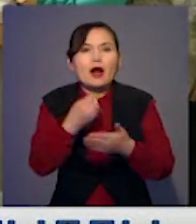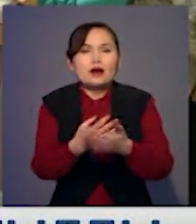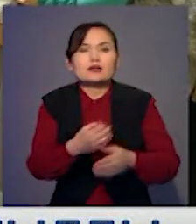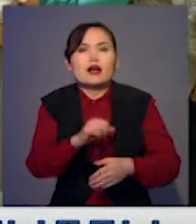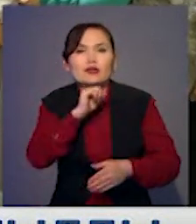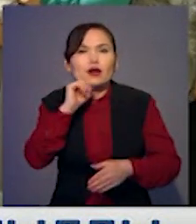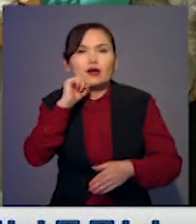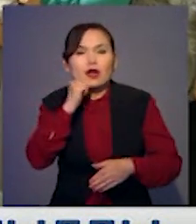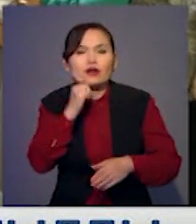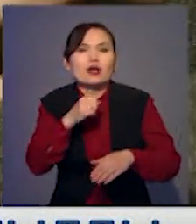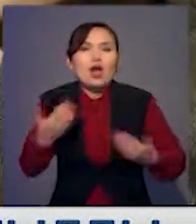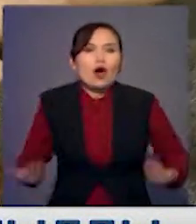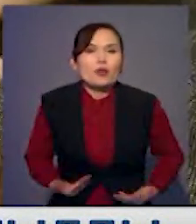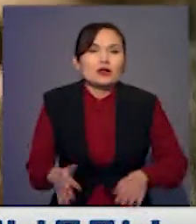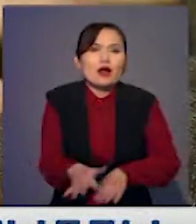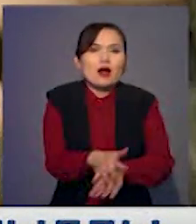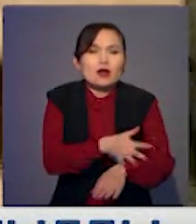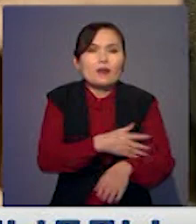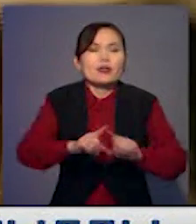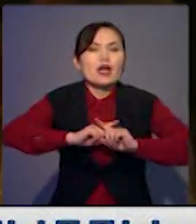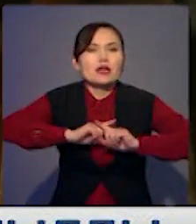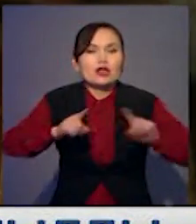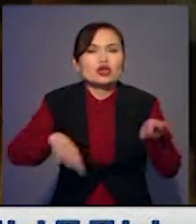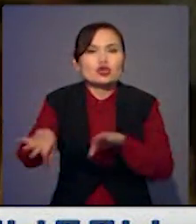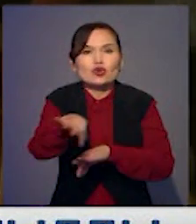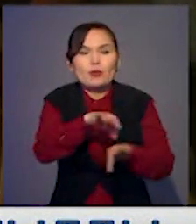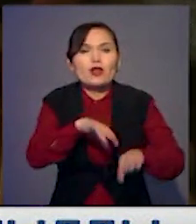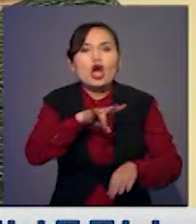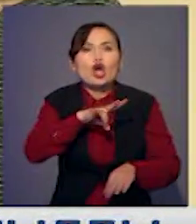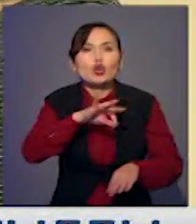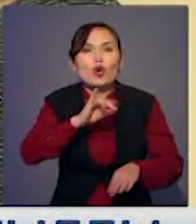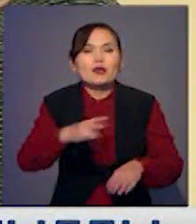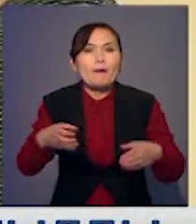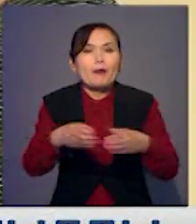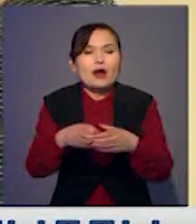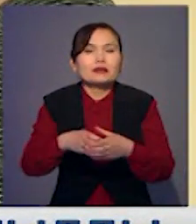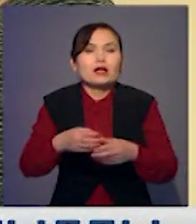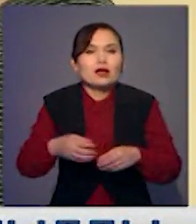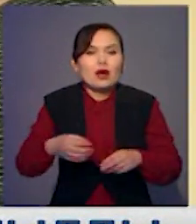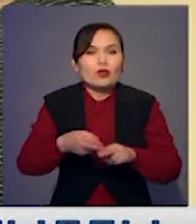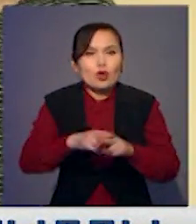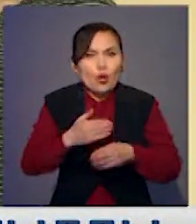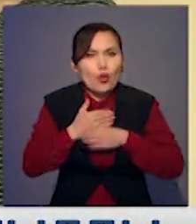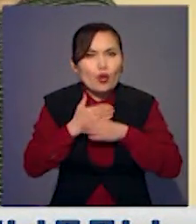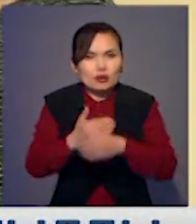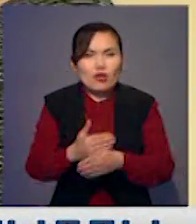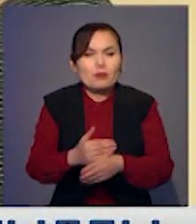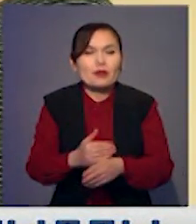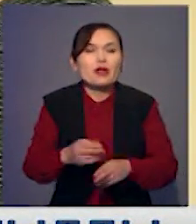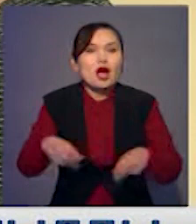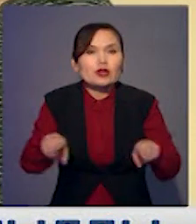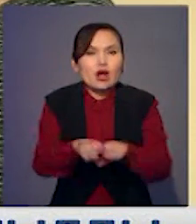өмір жасын ұзартуға бағытталған ерекше жоба Нұр Отан партиясы мен Қазақстан халқы ассамблеясы облыстық филиалының қолдауымен жүзеге